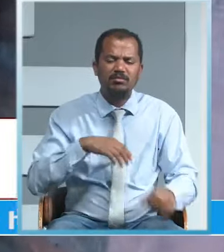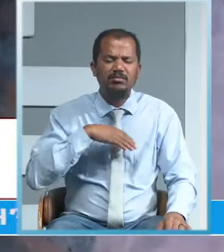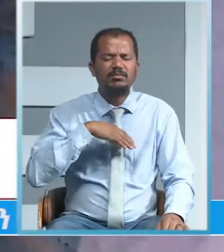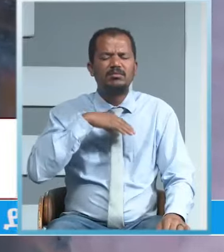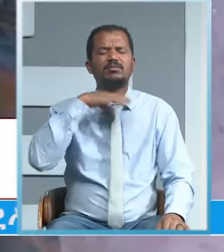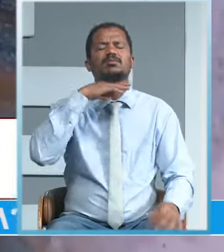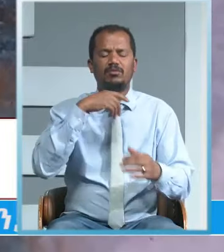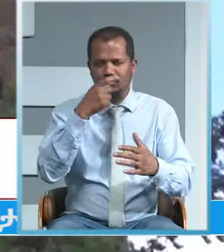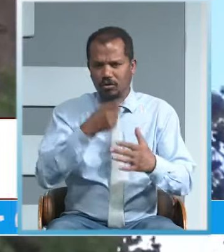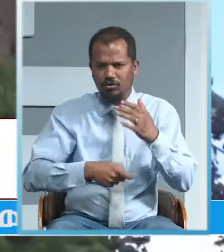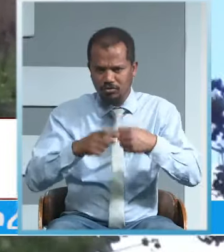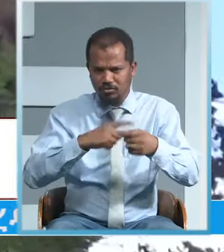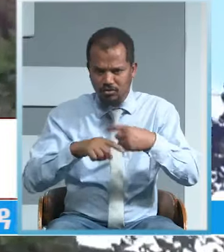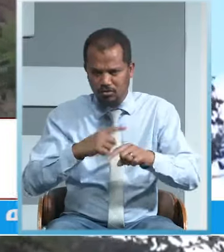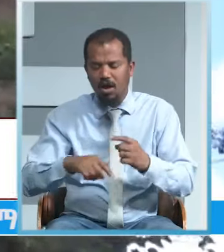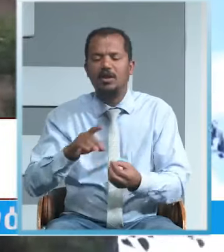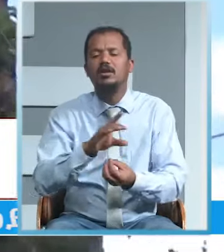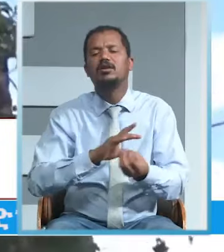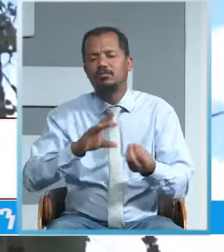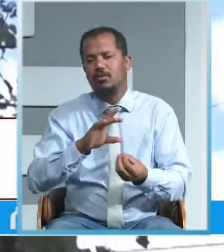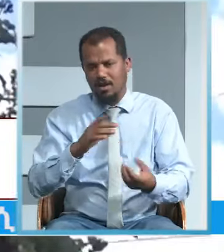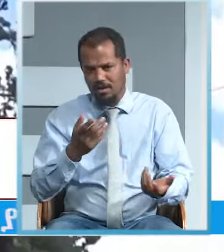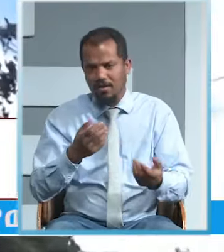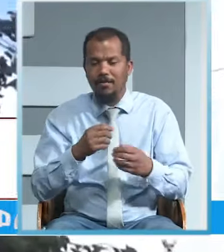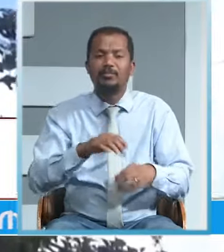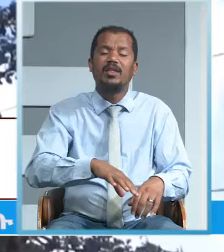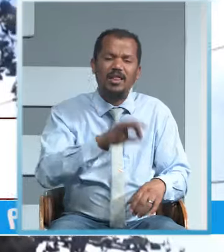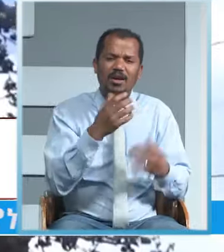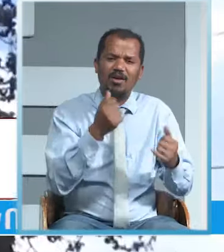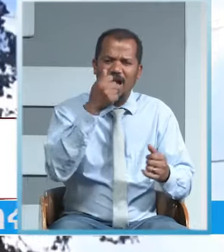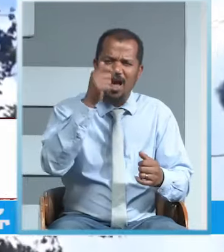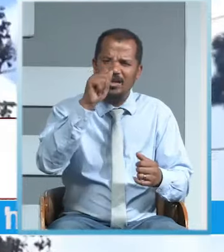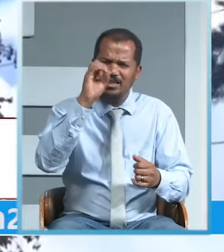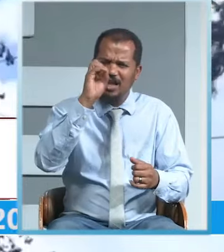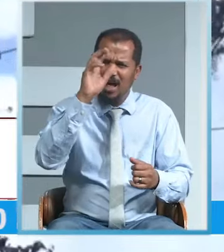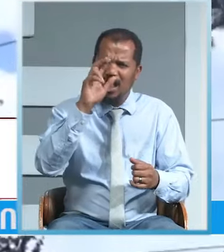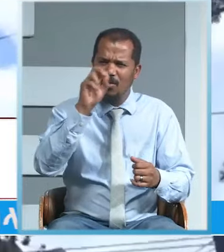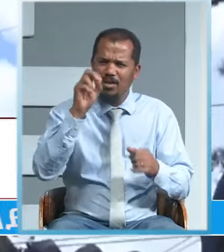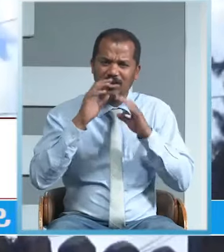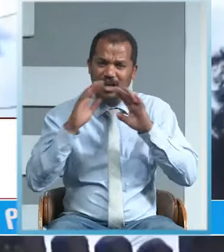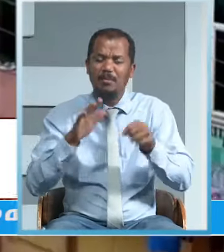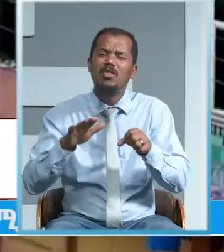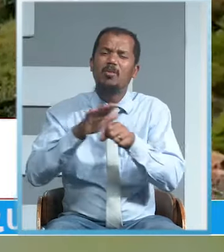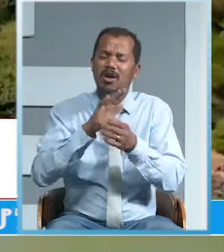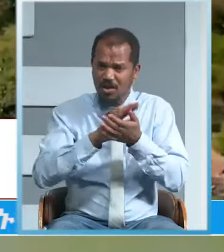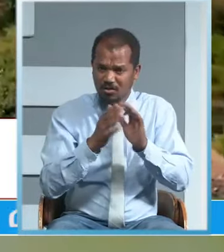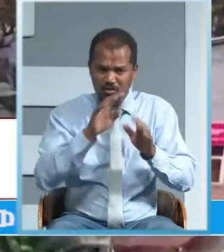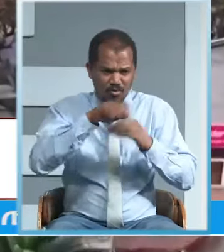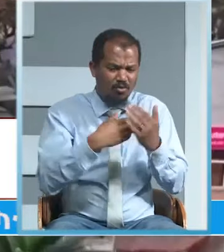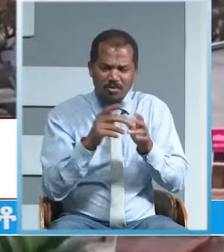ውጤቶች ተመዝግበዋል ብሏል። ክልሉ በመሆኑም የተገኘው አንጻራዊ ሰላም የተሟላ እንዲሆን ሁሉም የህብረተሰብ